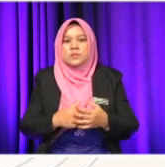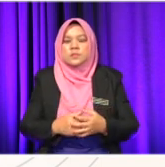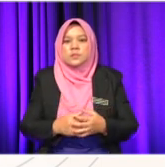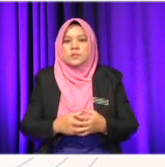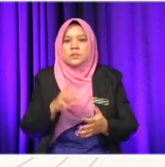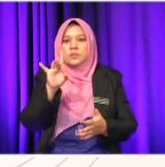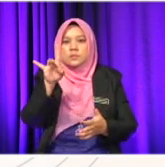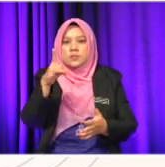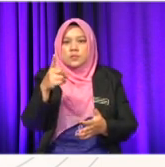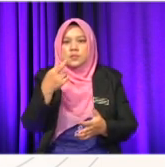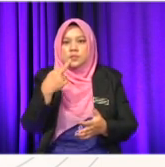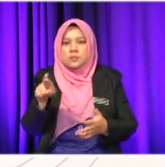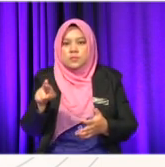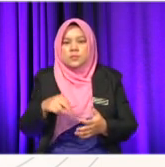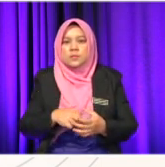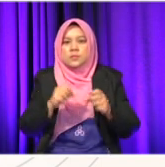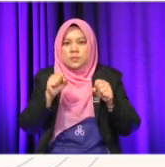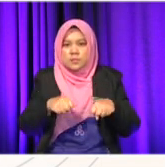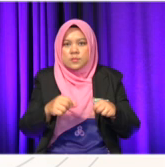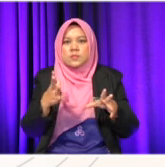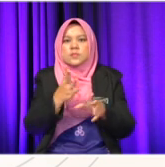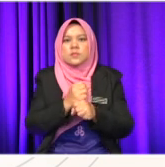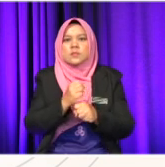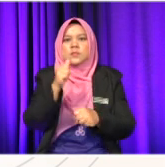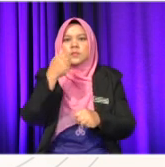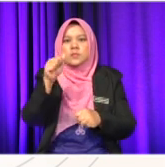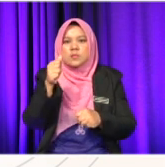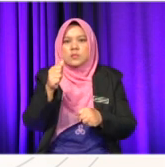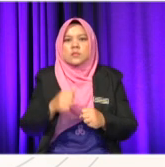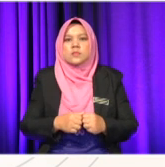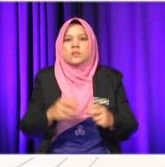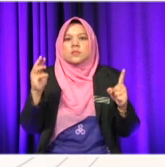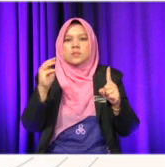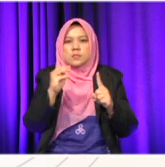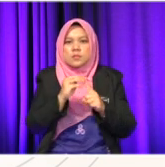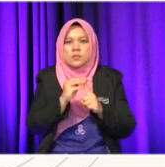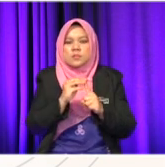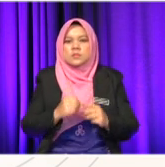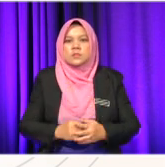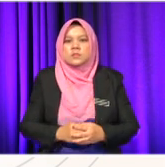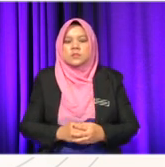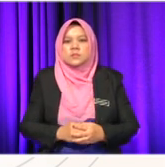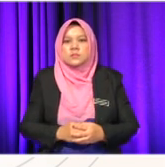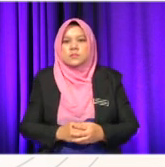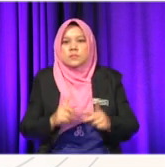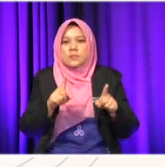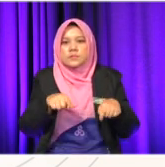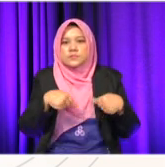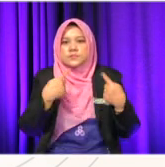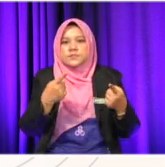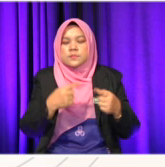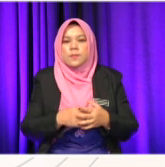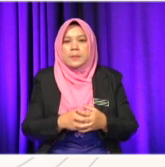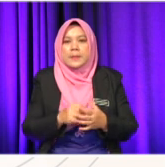18.000 kamu udah enggak boleh dapat 10 per 10 marka Oke so kita pergi ke pada